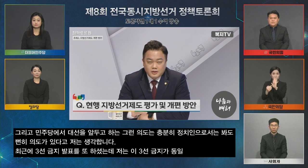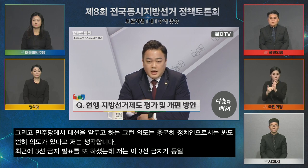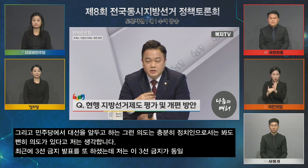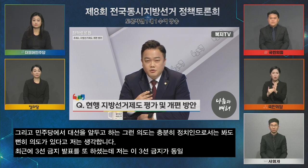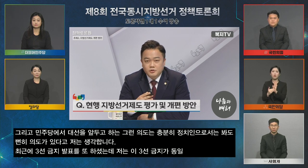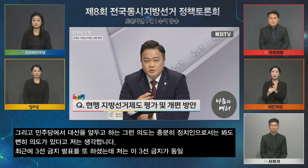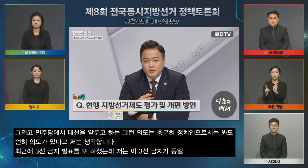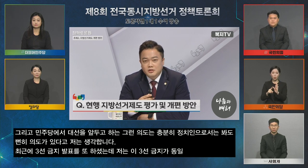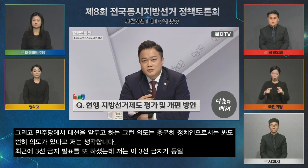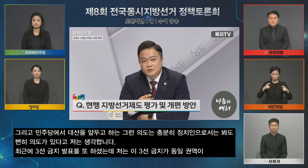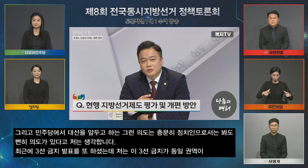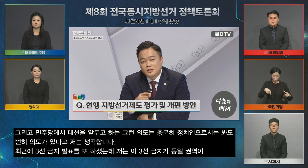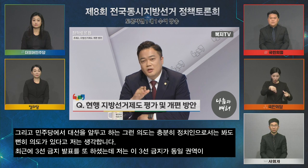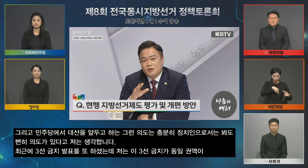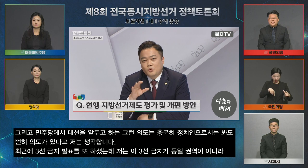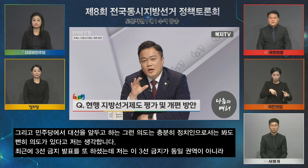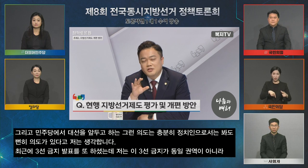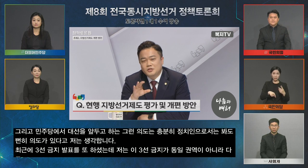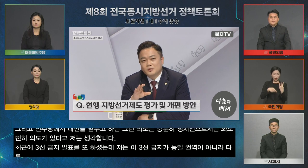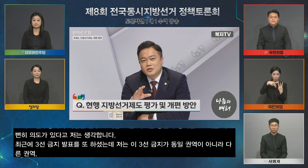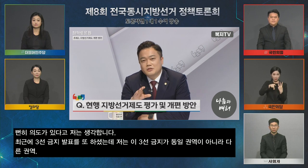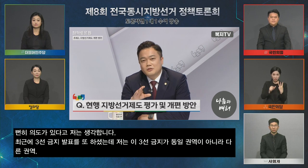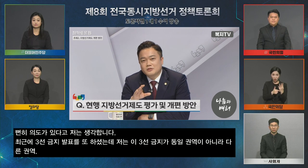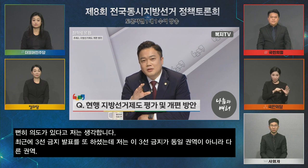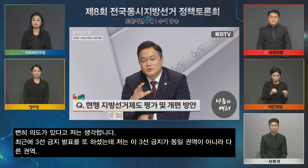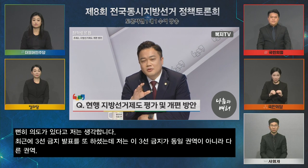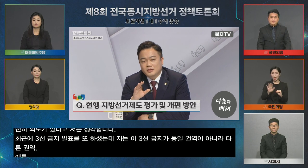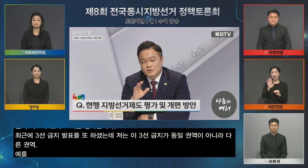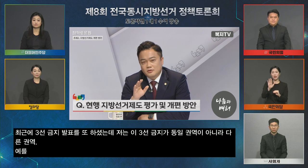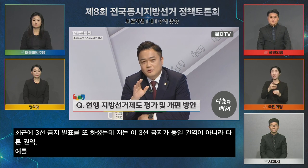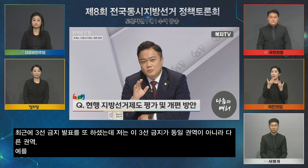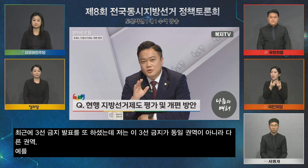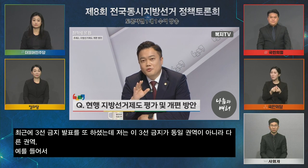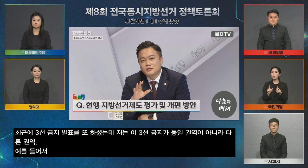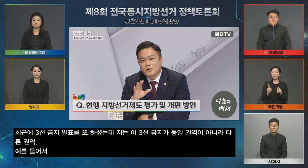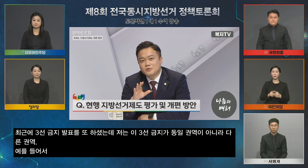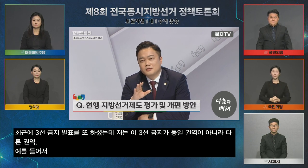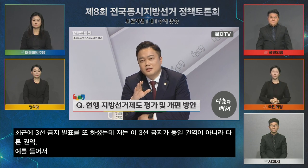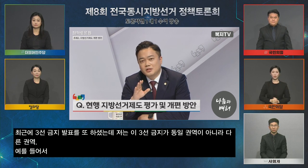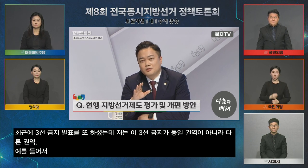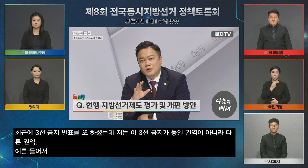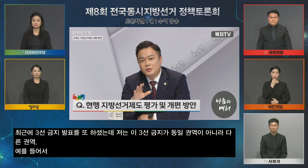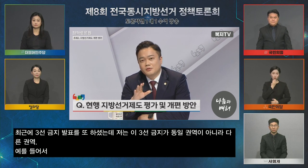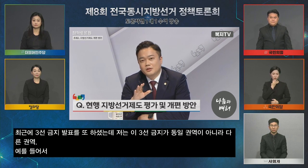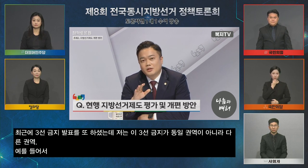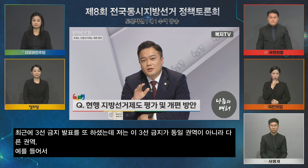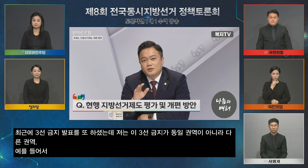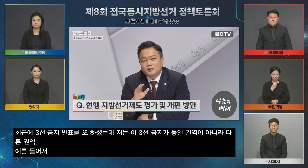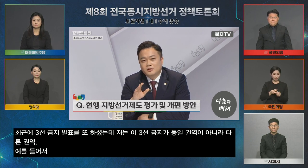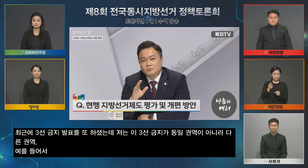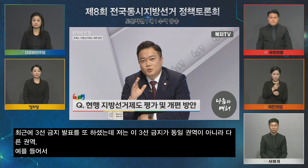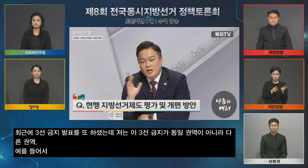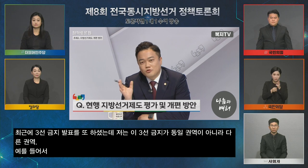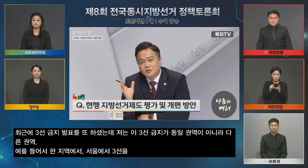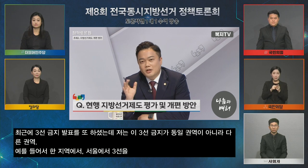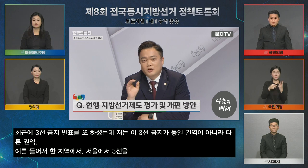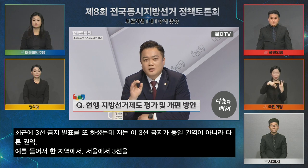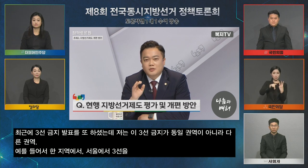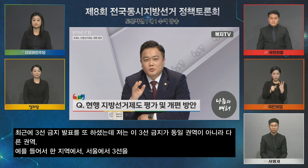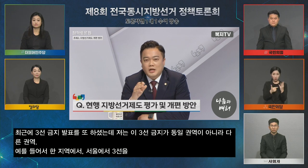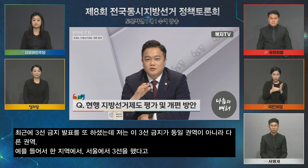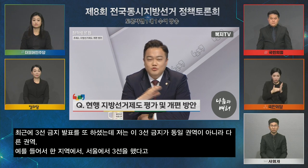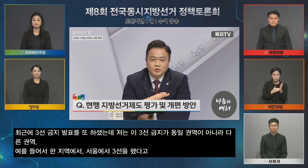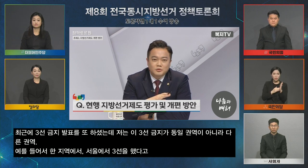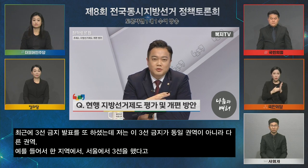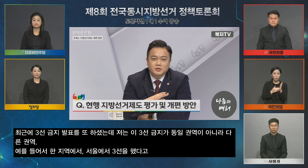다른 권역 예를 들어서 한 지역에서 서울에서 3선을 했다고 하면 대구나